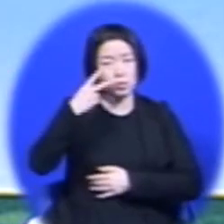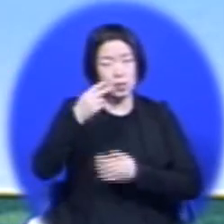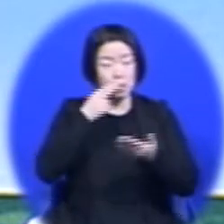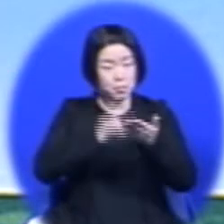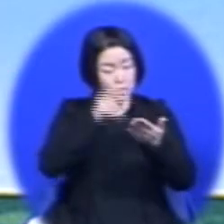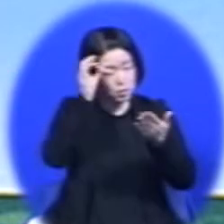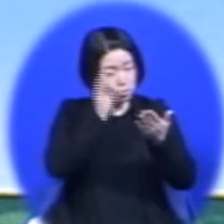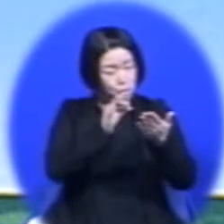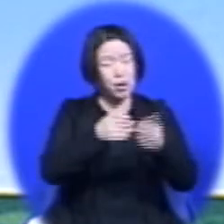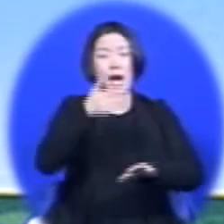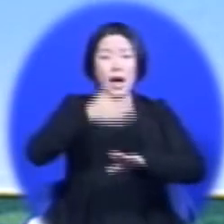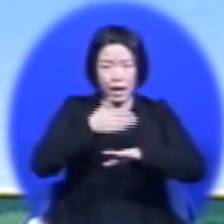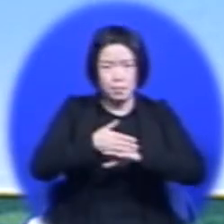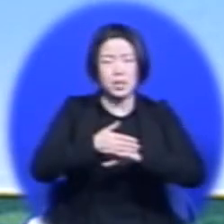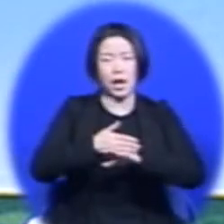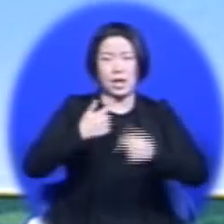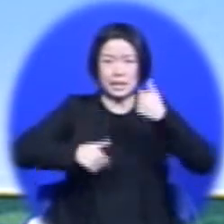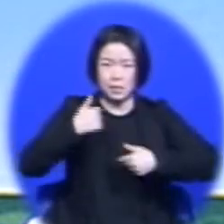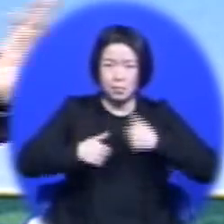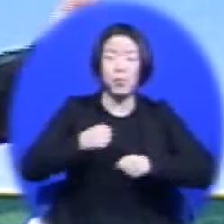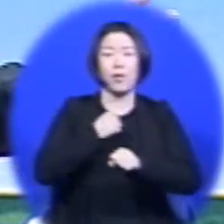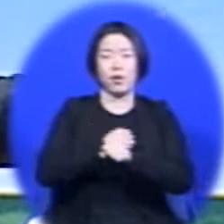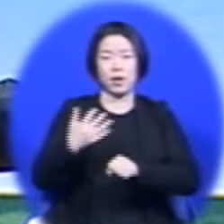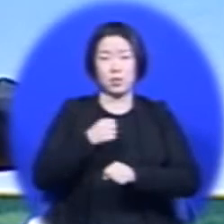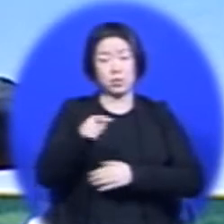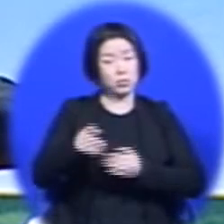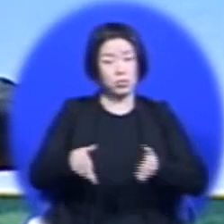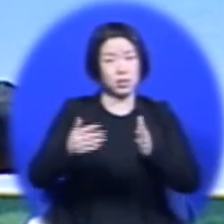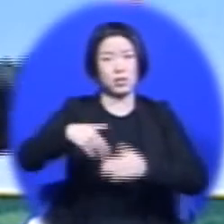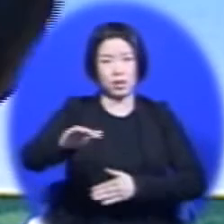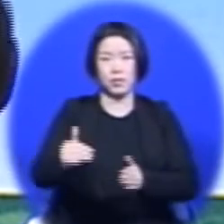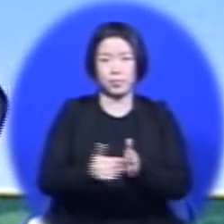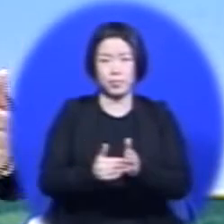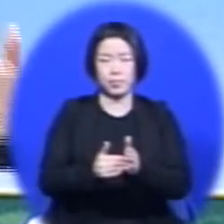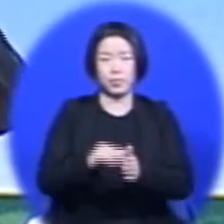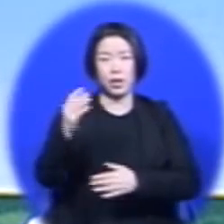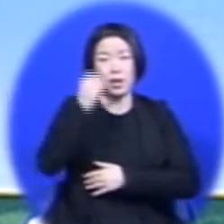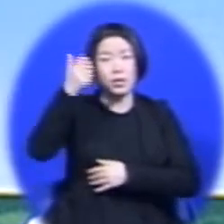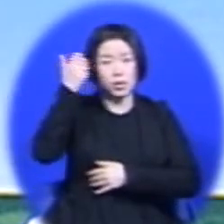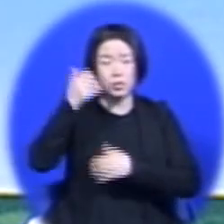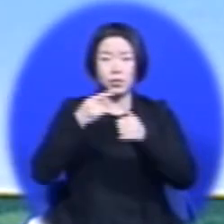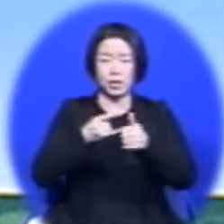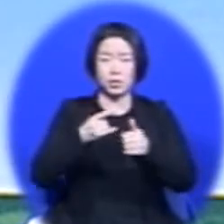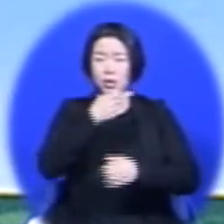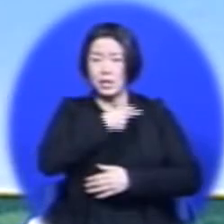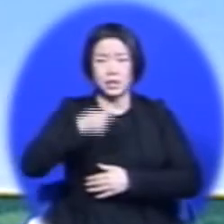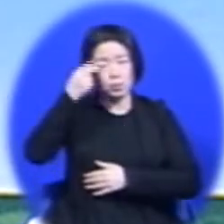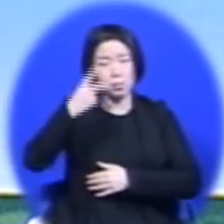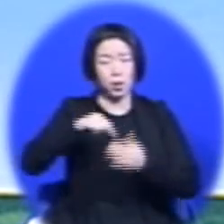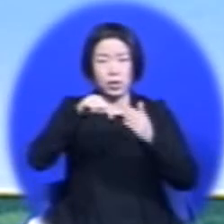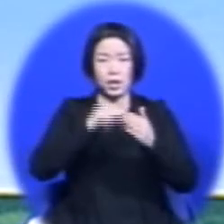읽어보면 감사하면서 기뻐하면서 그는 그 길을 갔습니다. 성령께서 사도 바울 안에